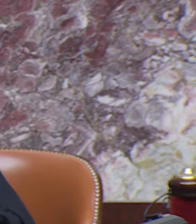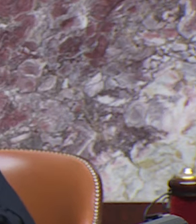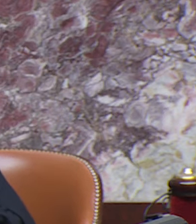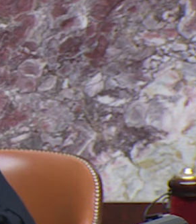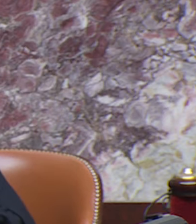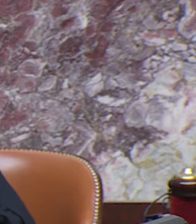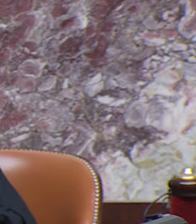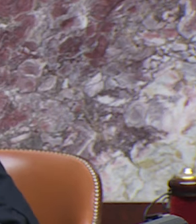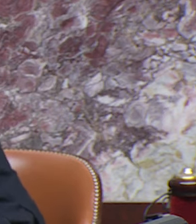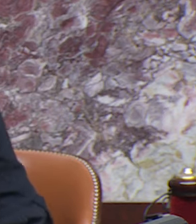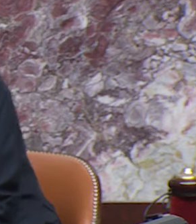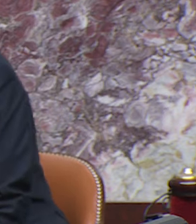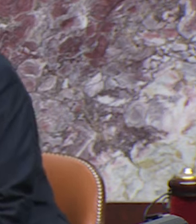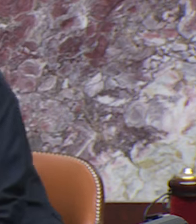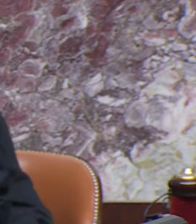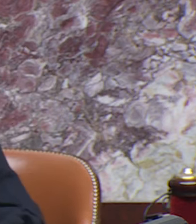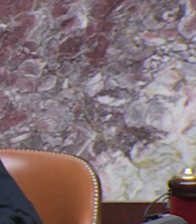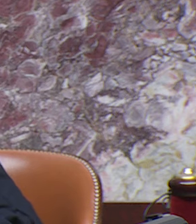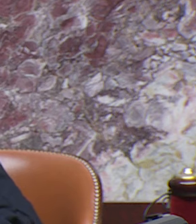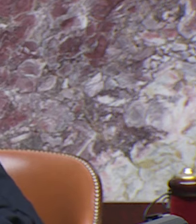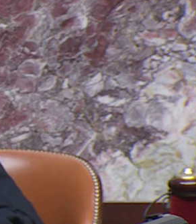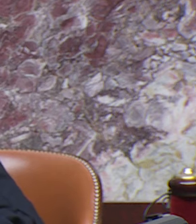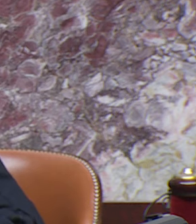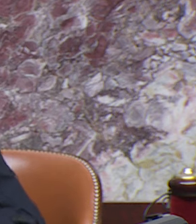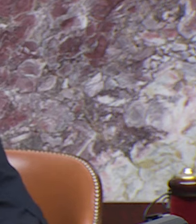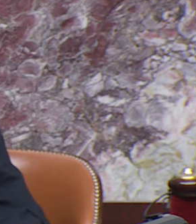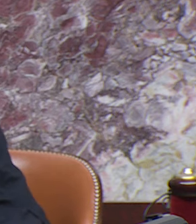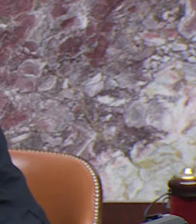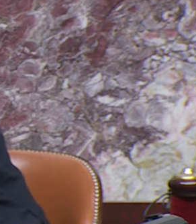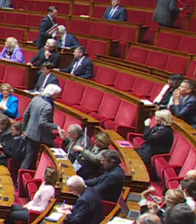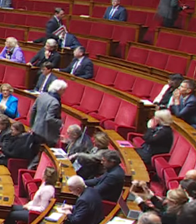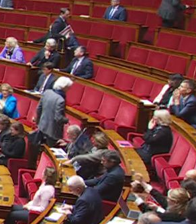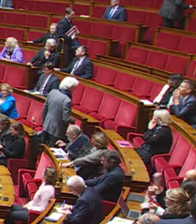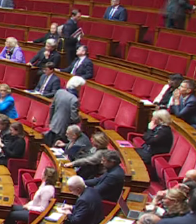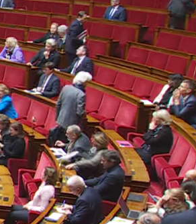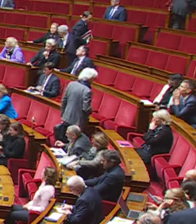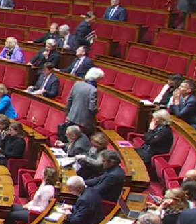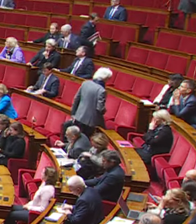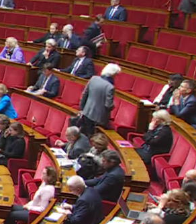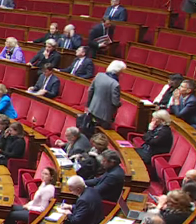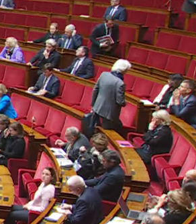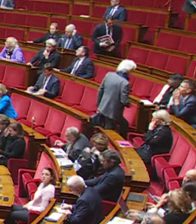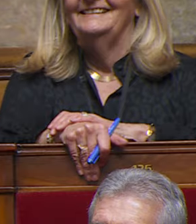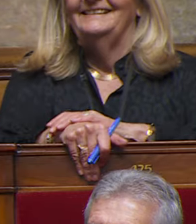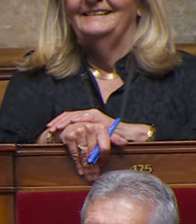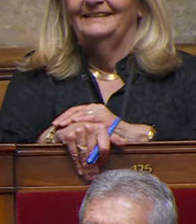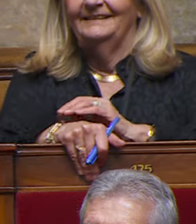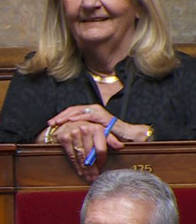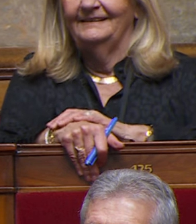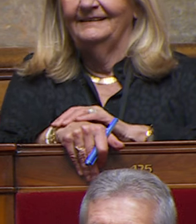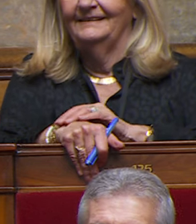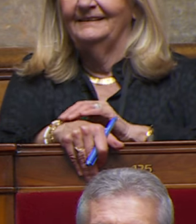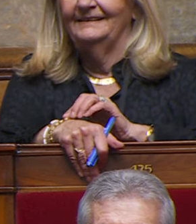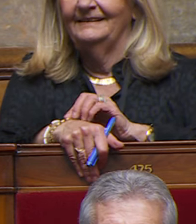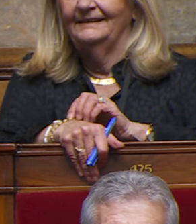Merci, Madame la Présidente, chers collègues. Ma question s'adresse à Monsieur le ministre de l'Intérieur. Monsieur le ministre, dans quelques mois, la France accueillera la plus